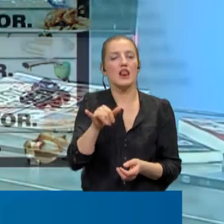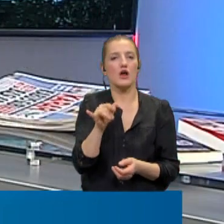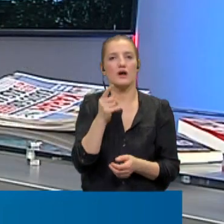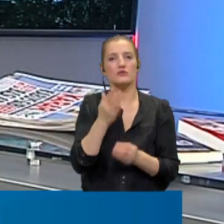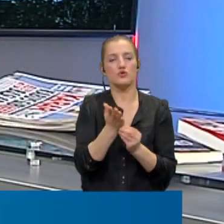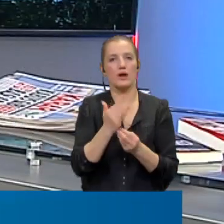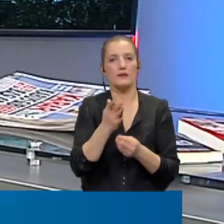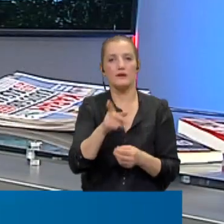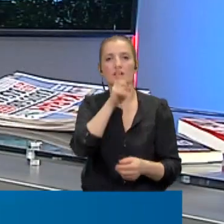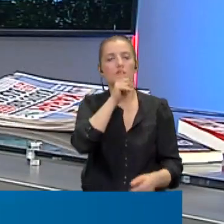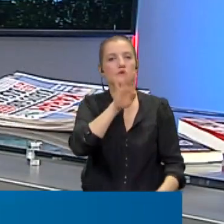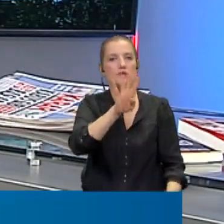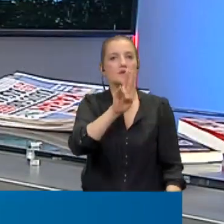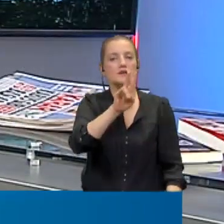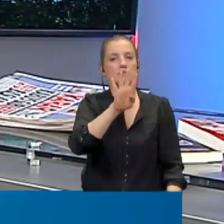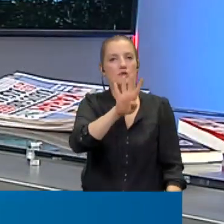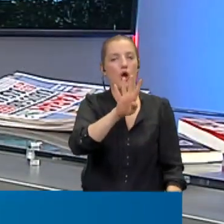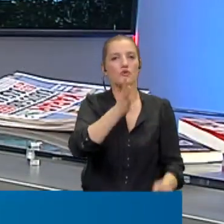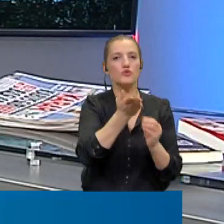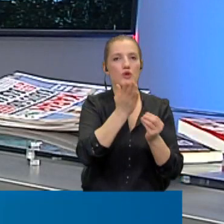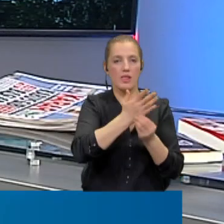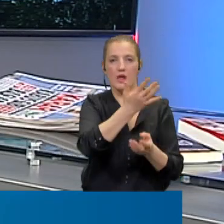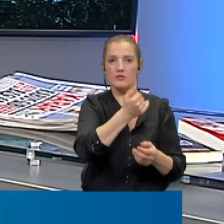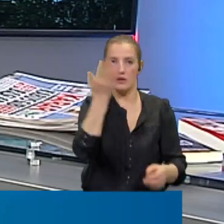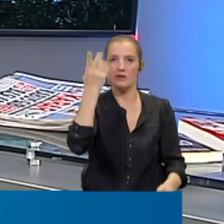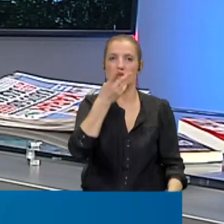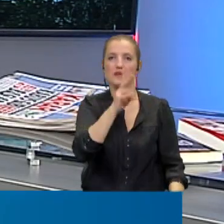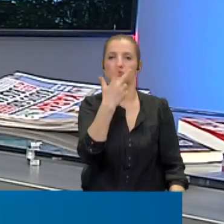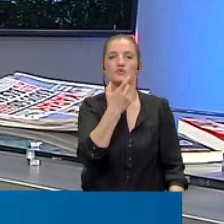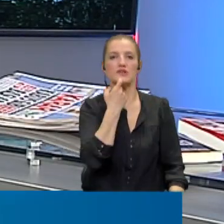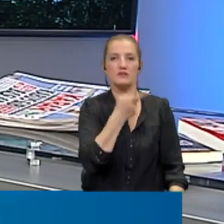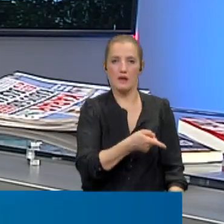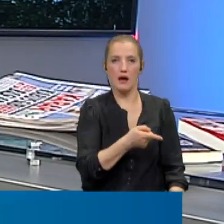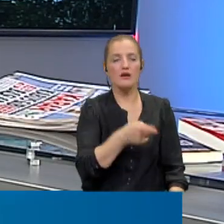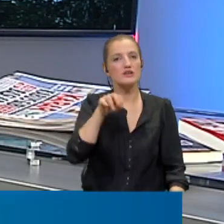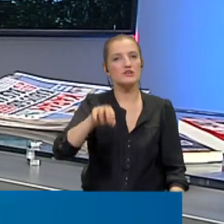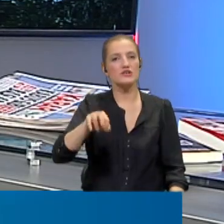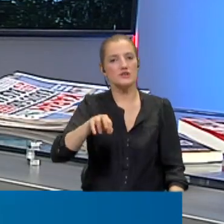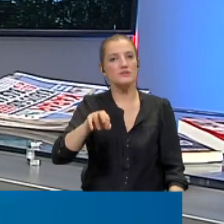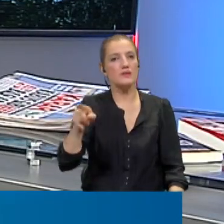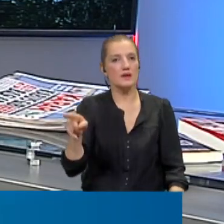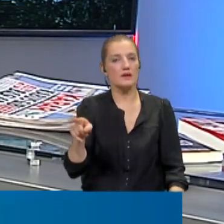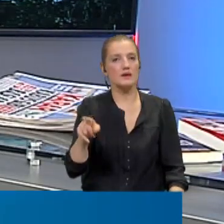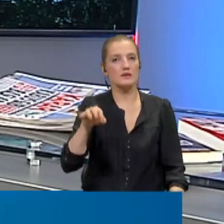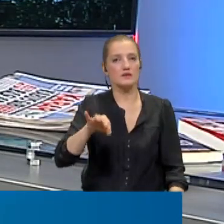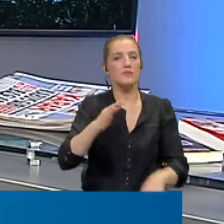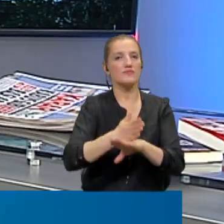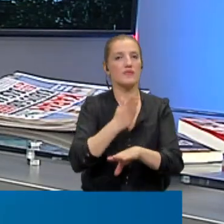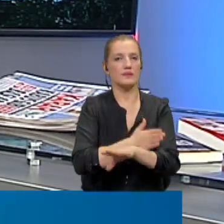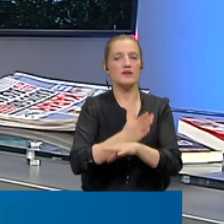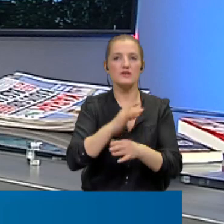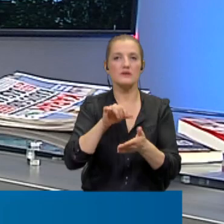alınabiliyordu 124 kilo de alırken kimsenin aklına gelmez sen 48 kilo soğana düştüğünde yüzden Alım gücü şimdi